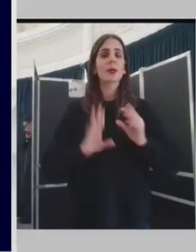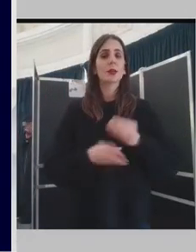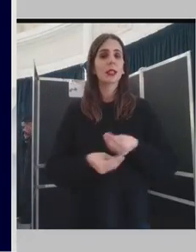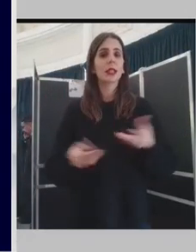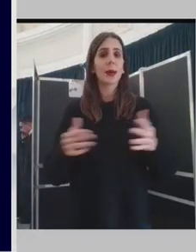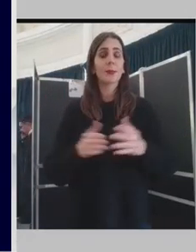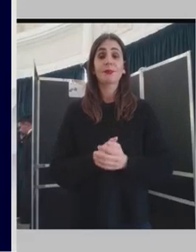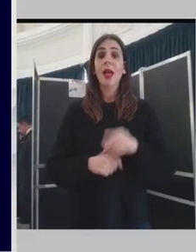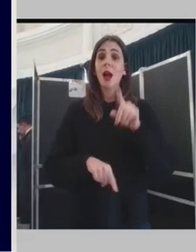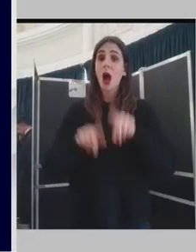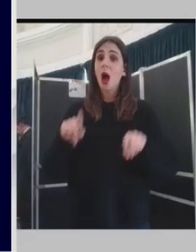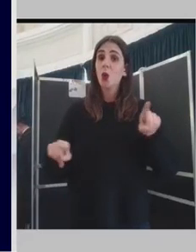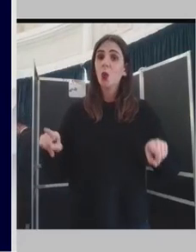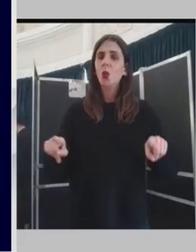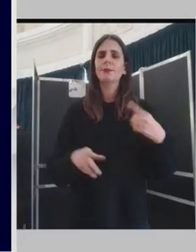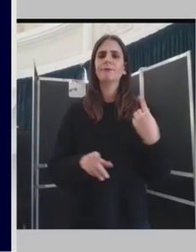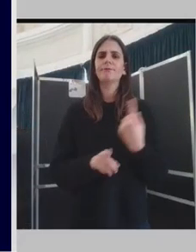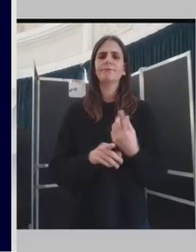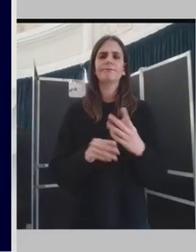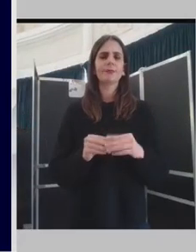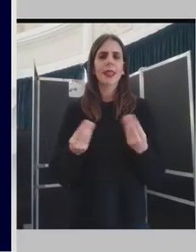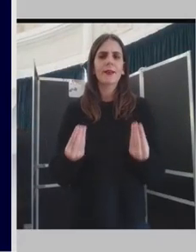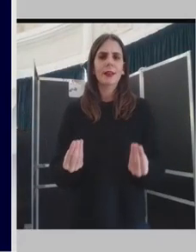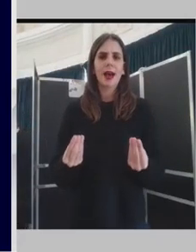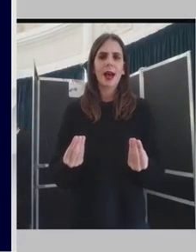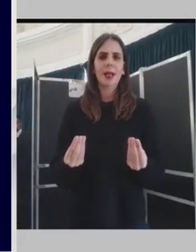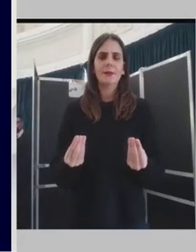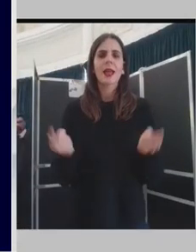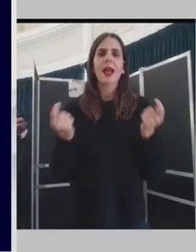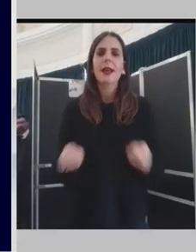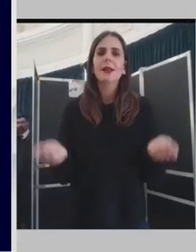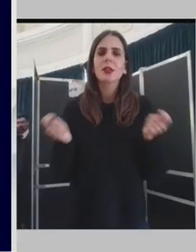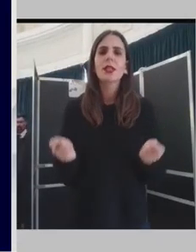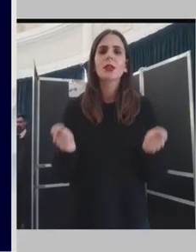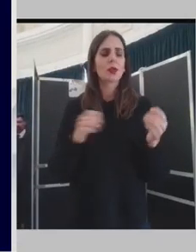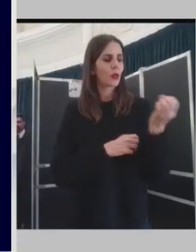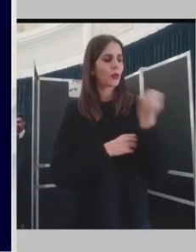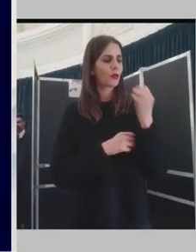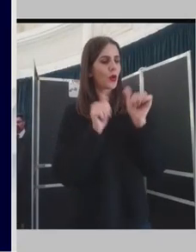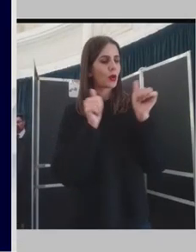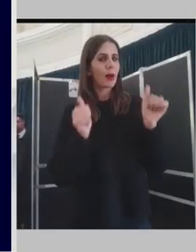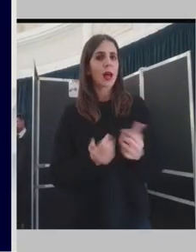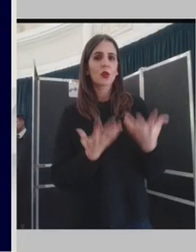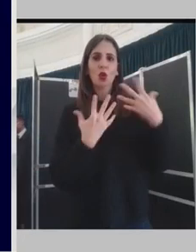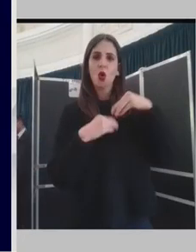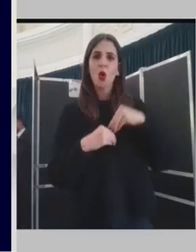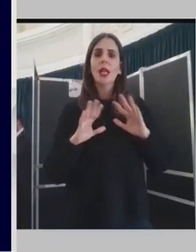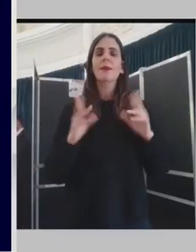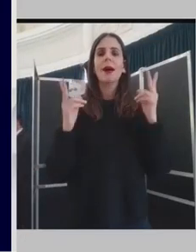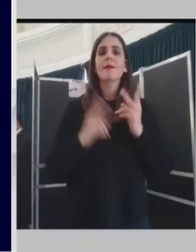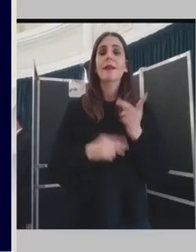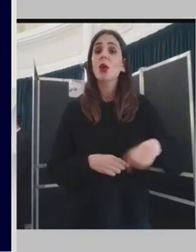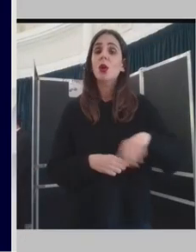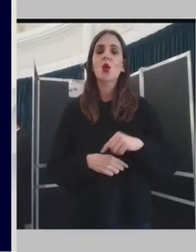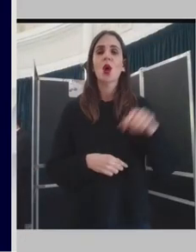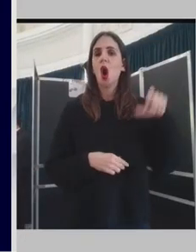il dovere di fare, di esercitarsi e di formarsi, ma certamente abbiamo il dovere di